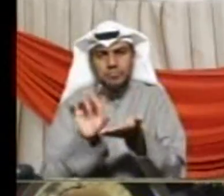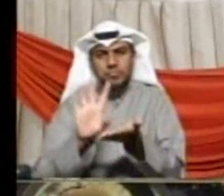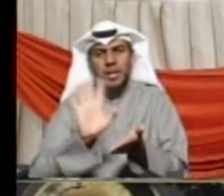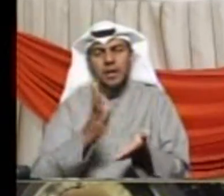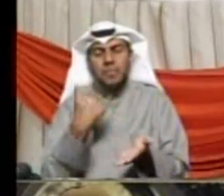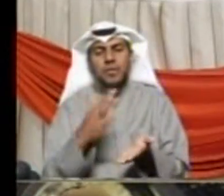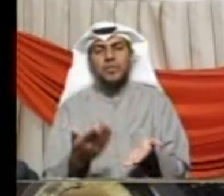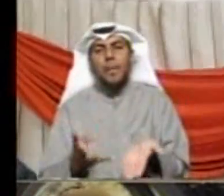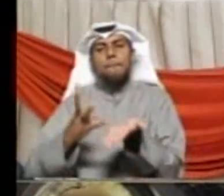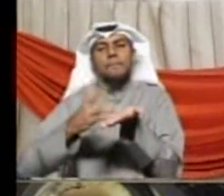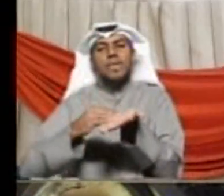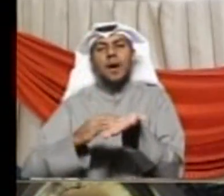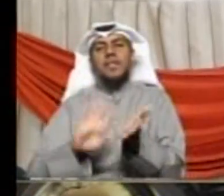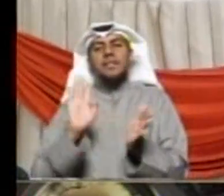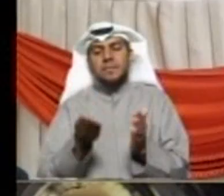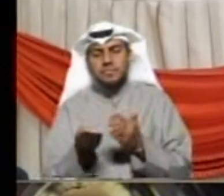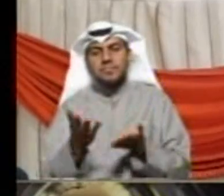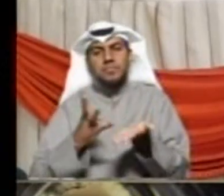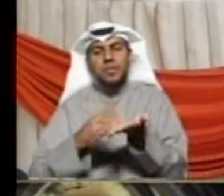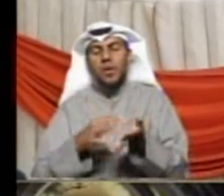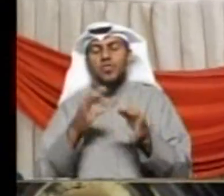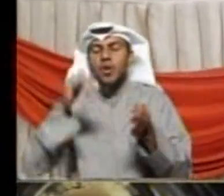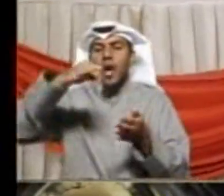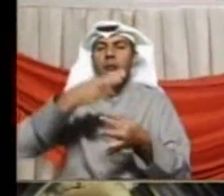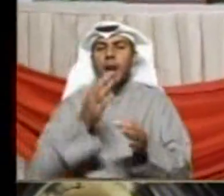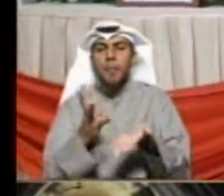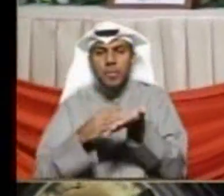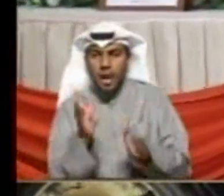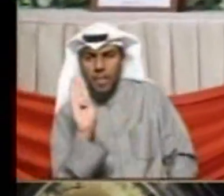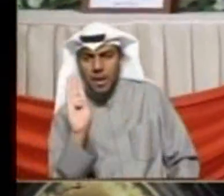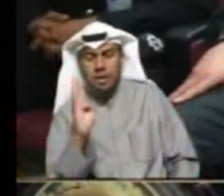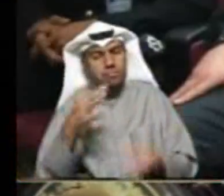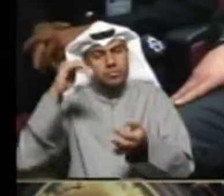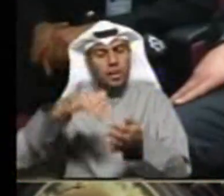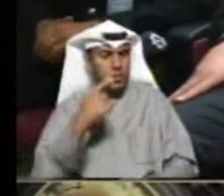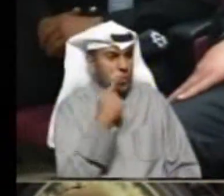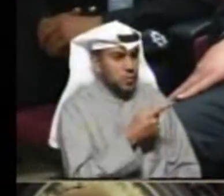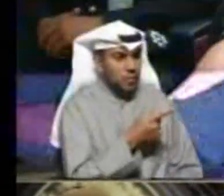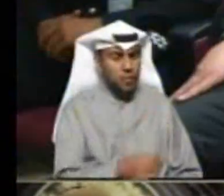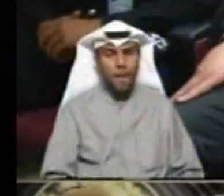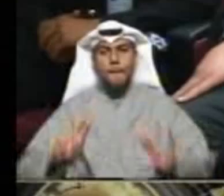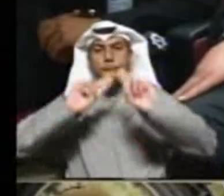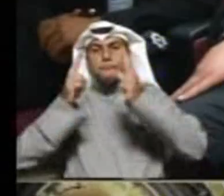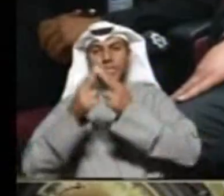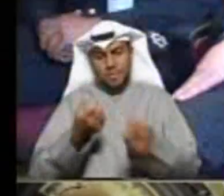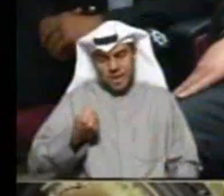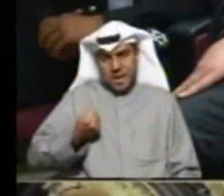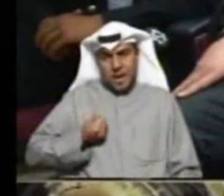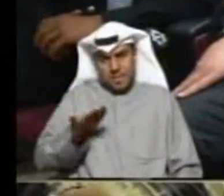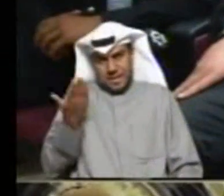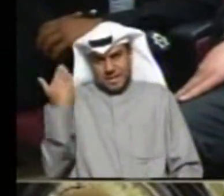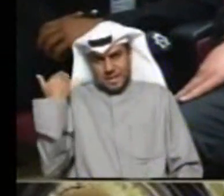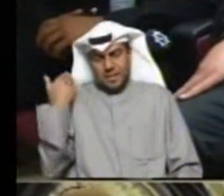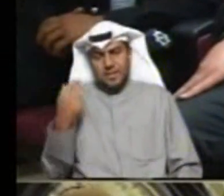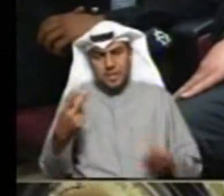لشؤون الإقامة بوزارة الداخلية العميد عبد القادر الشعبان قد كشف في مؤتمر صحفي الأربعاء الماضي البدء بتنفيذ